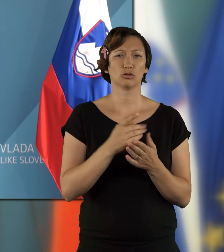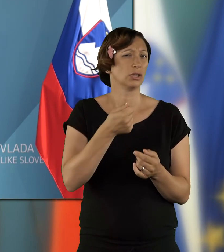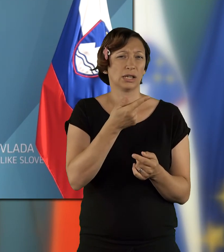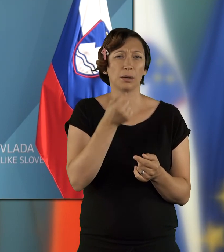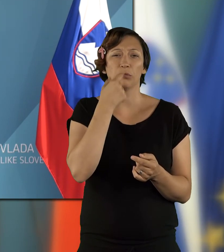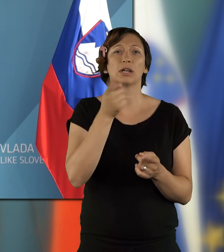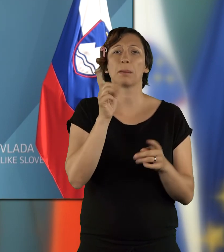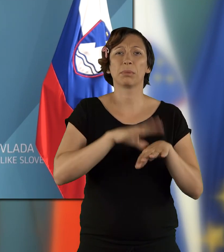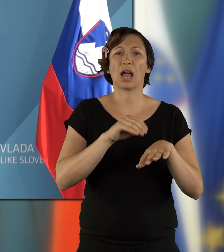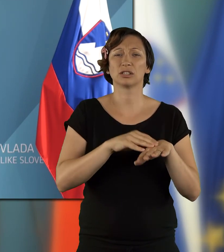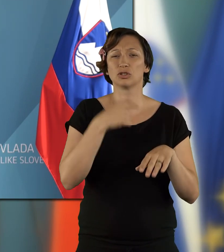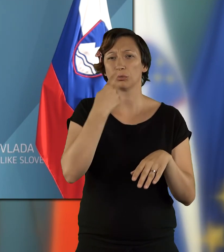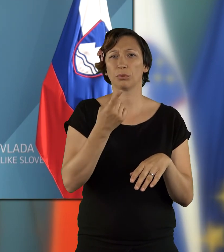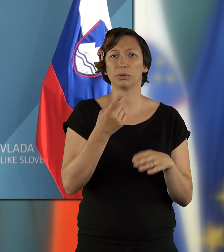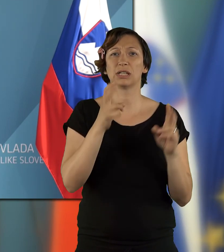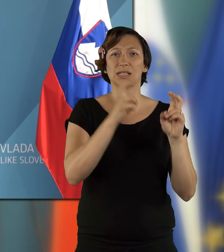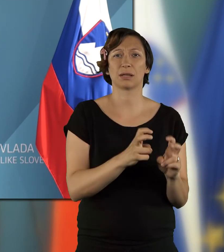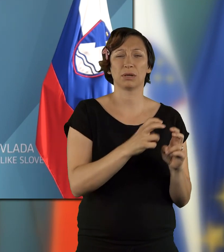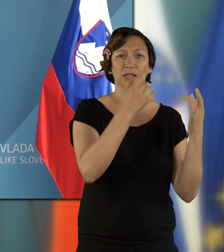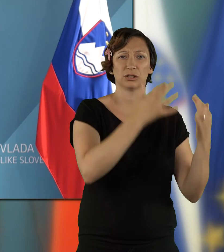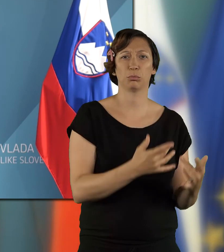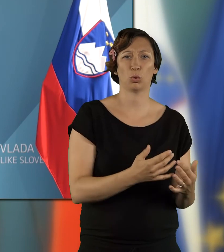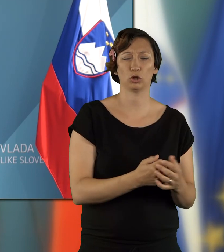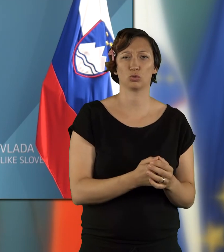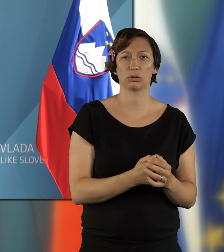kaj praktično pomeni zamrznitev proračuna?